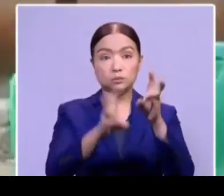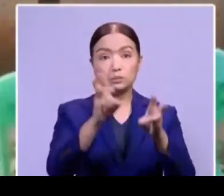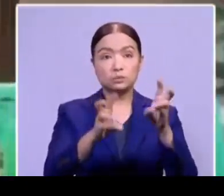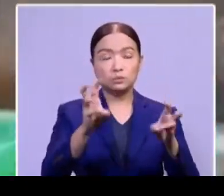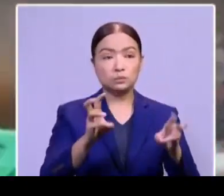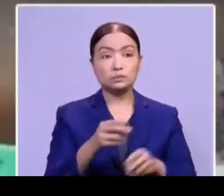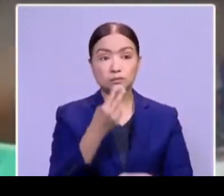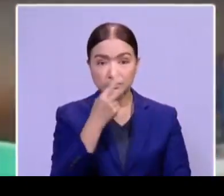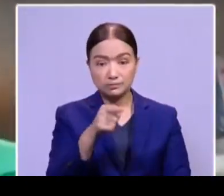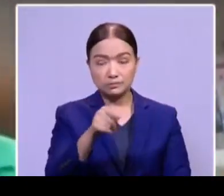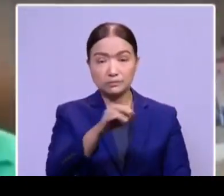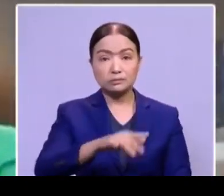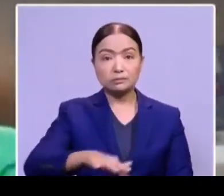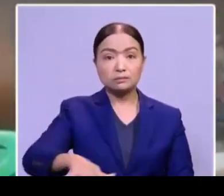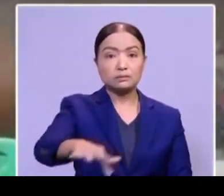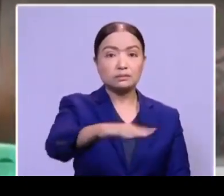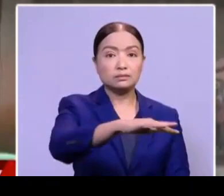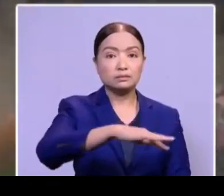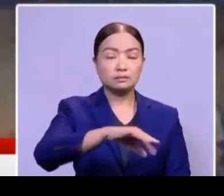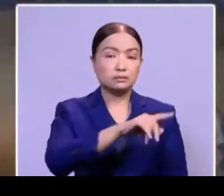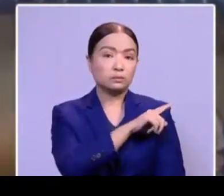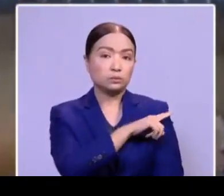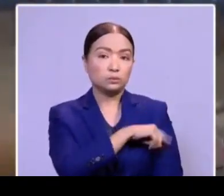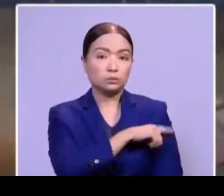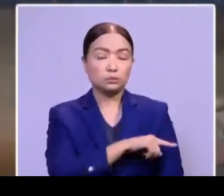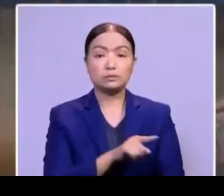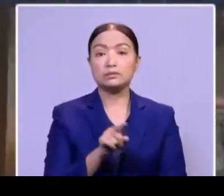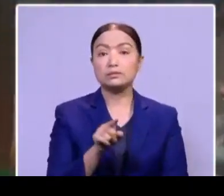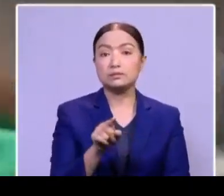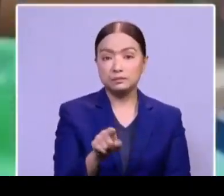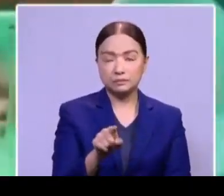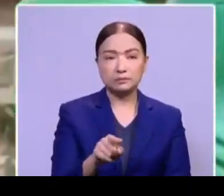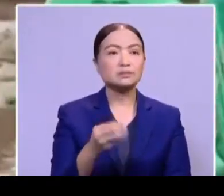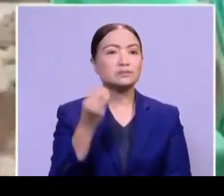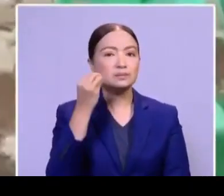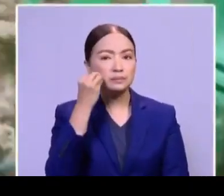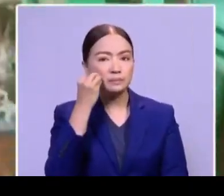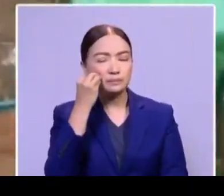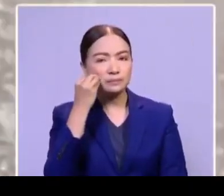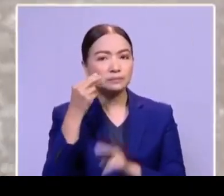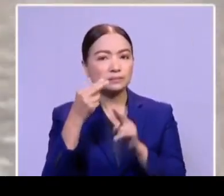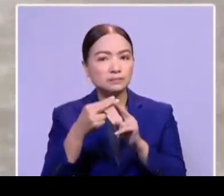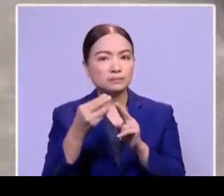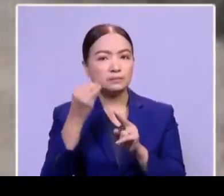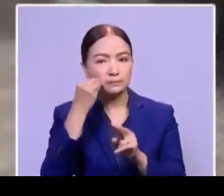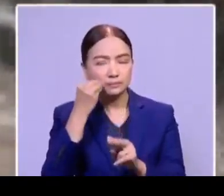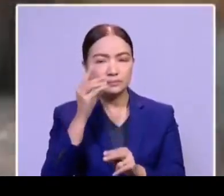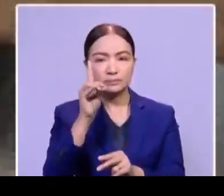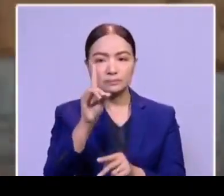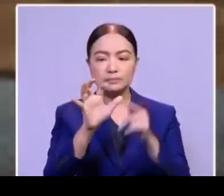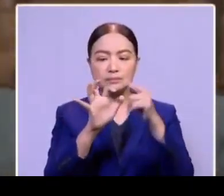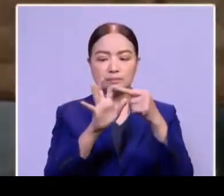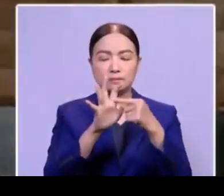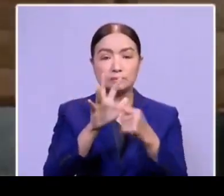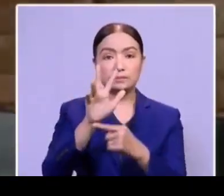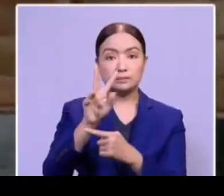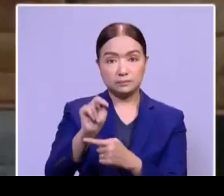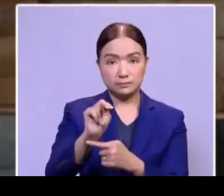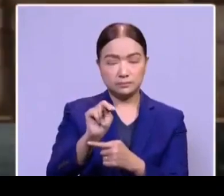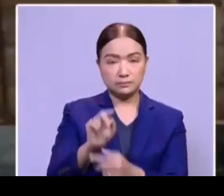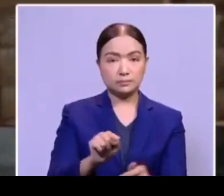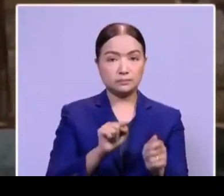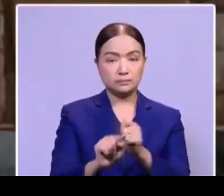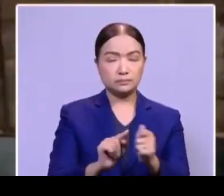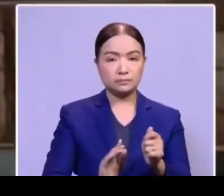พื้นขาวแบบนี้เลยนะฮะอันนี้เกิดขึ้นที่พื้นที่บ้านด่านบ้านเปียงซออยู่ในตำบลขุนน่านอำเภอเฉลิมพระ